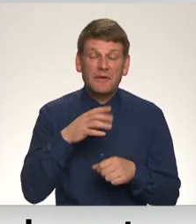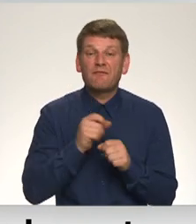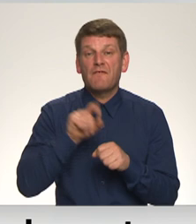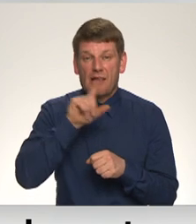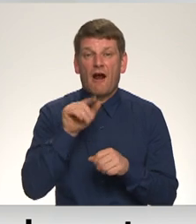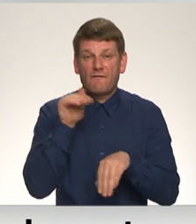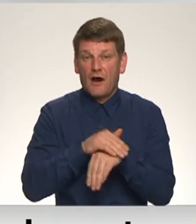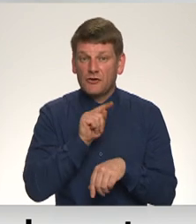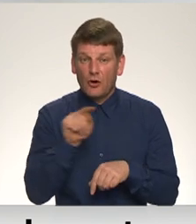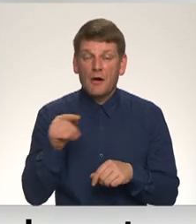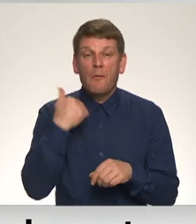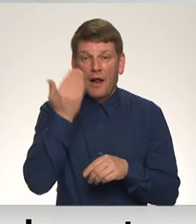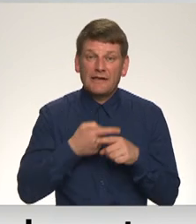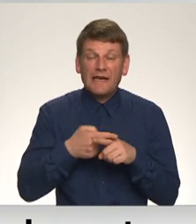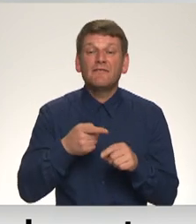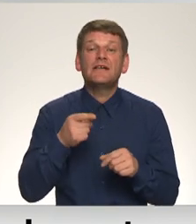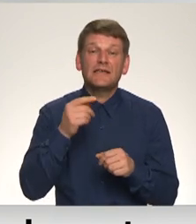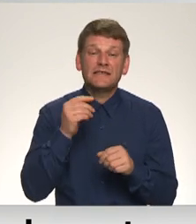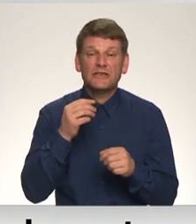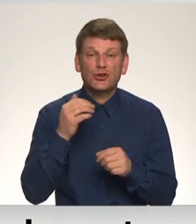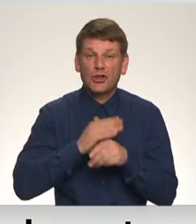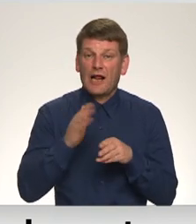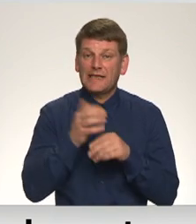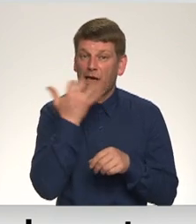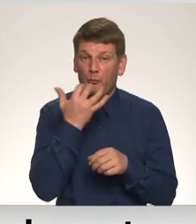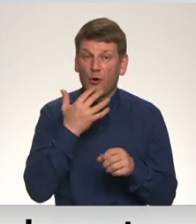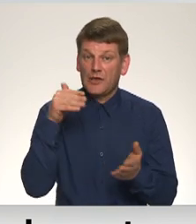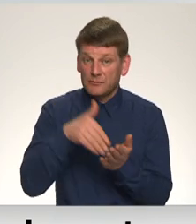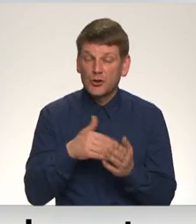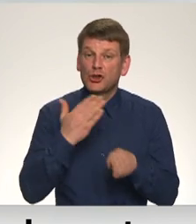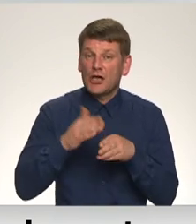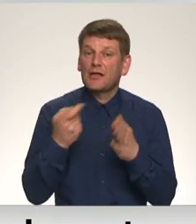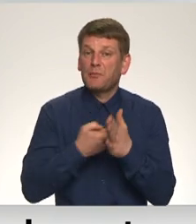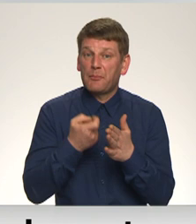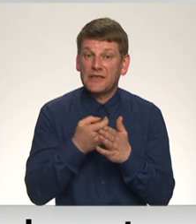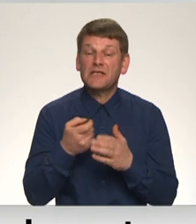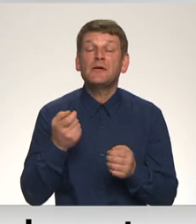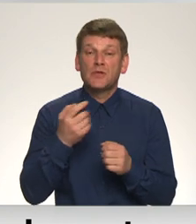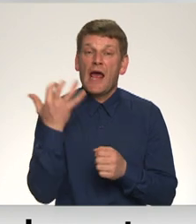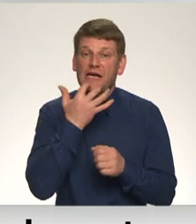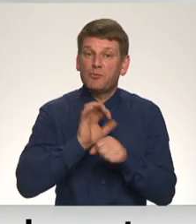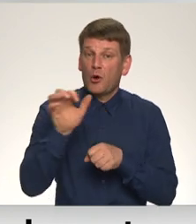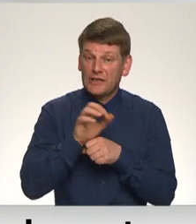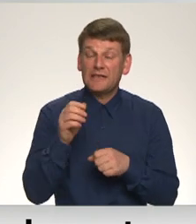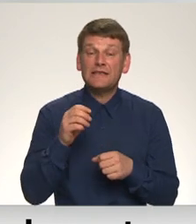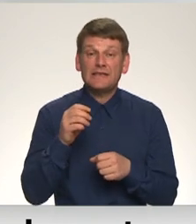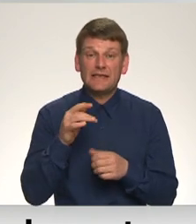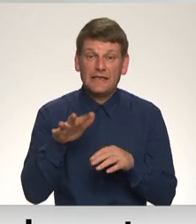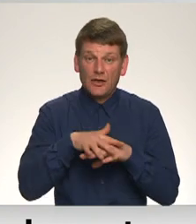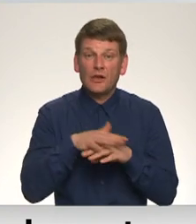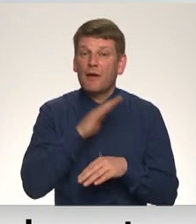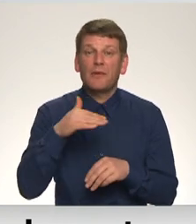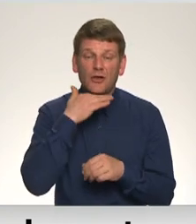faktori. Baltkrievijas šķeldes importa apstāšanās, strauji šķeldes pieprasījuma augums eksporta tirgos, nepietiekama